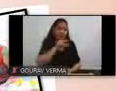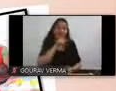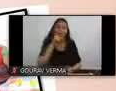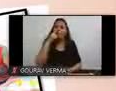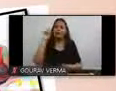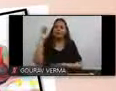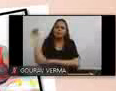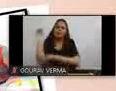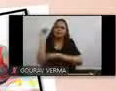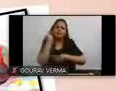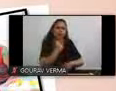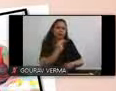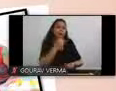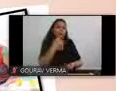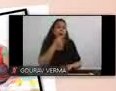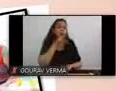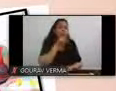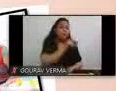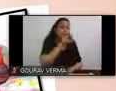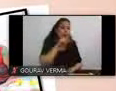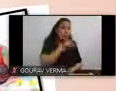a child who was,